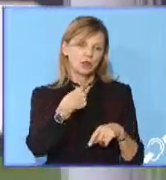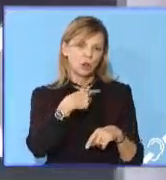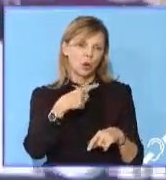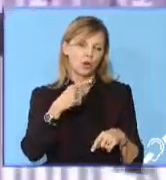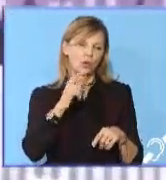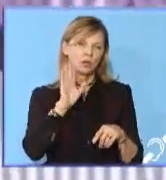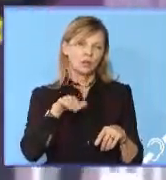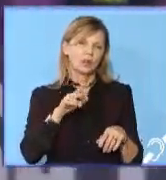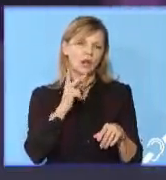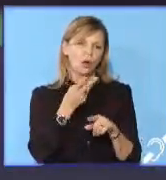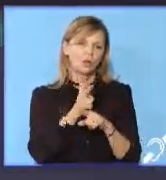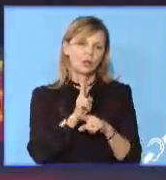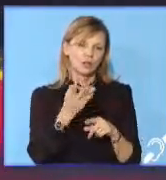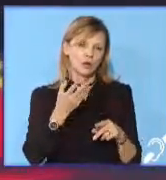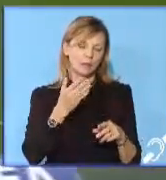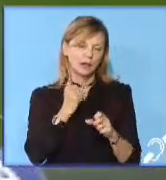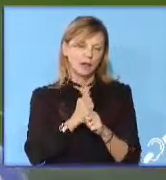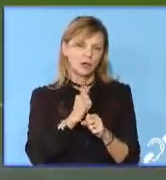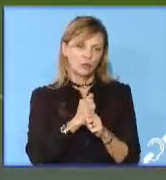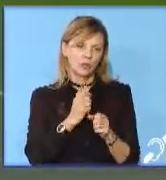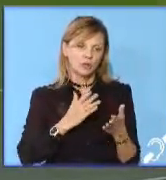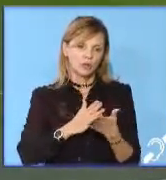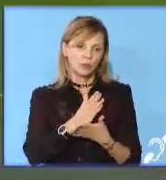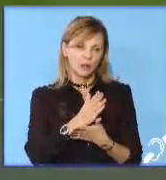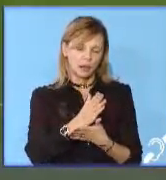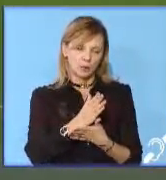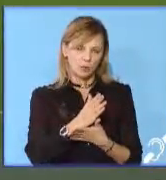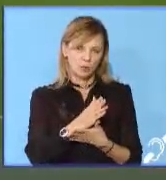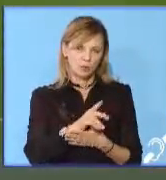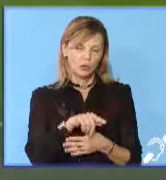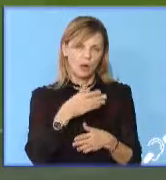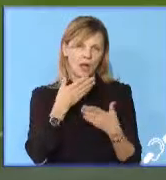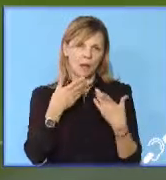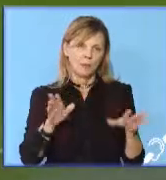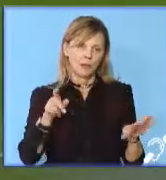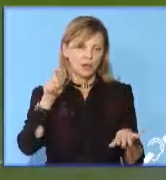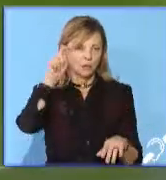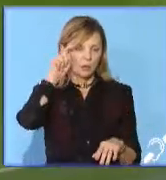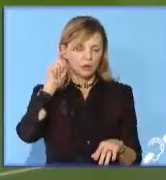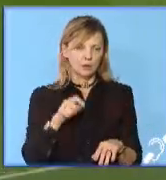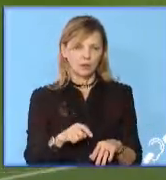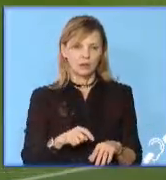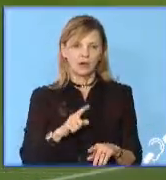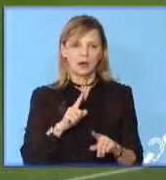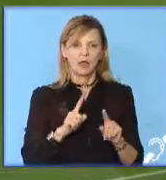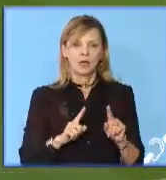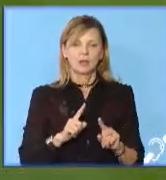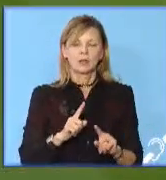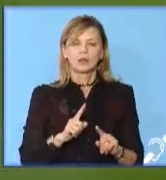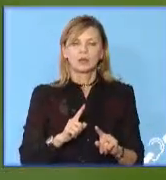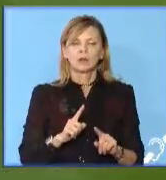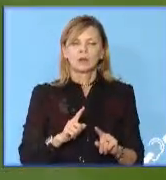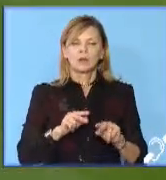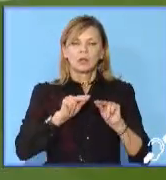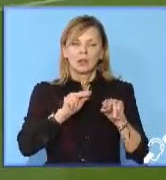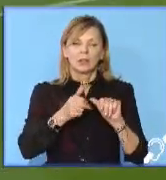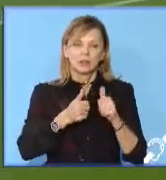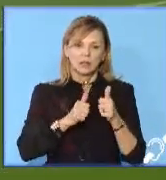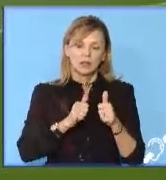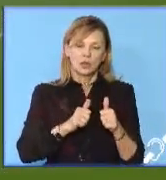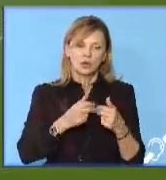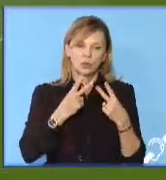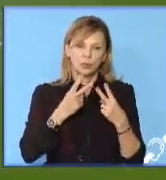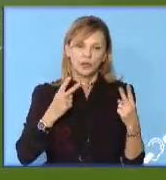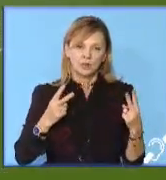greșeală pe care o facem și pe urmă ne-am pierdut un pic încrederea, reperele. Chiar dacă l-are în staff ca antrenorul principal pe un tehnician